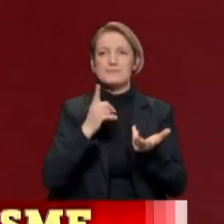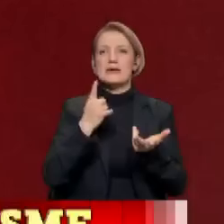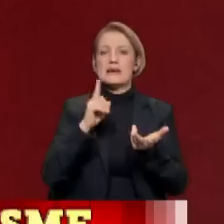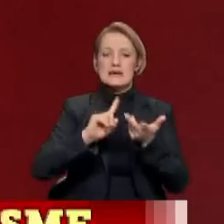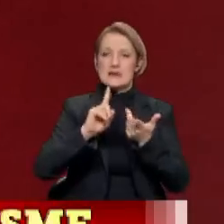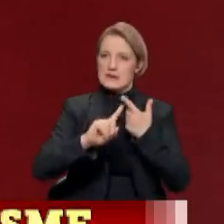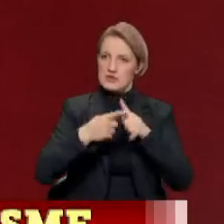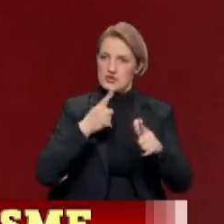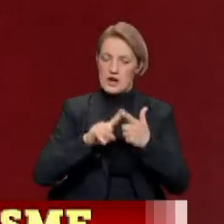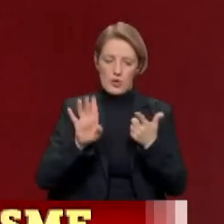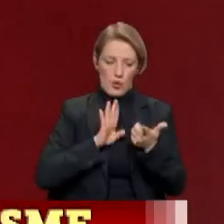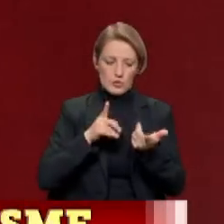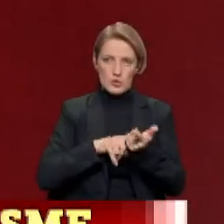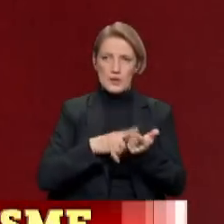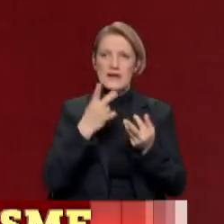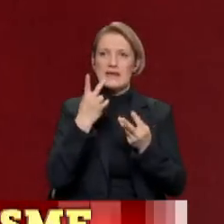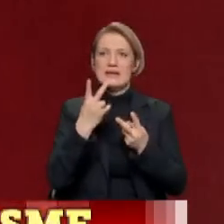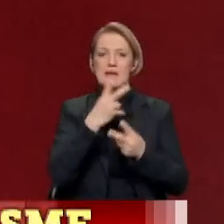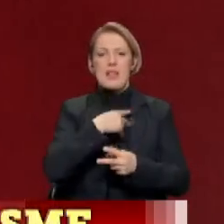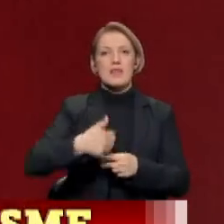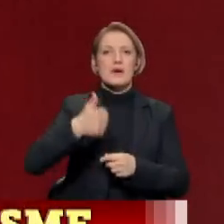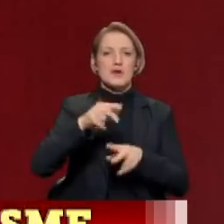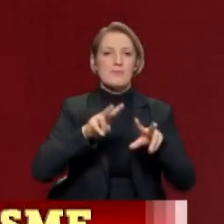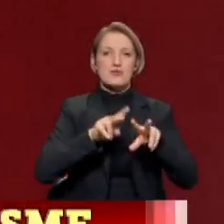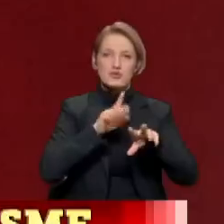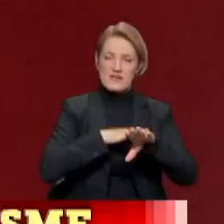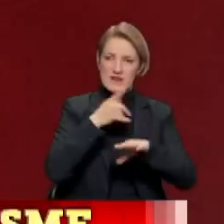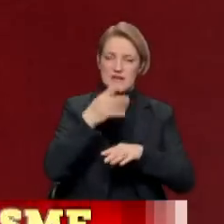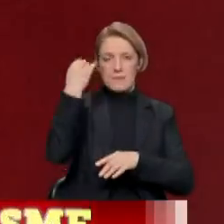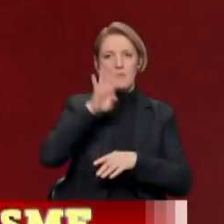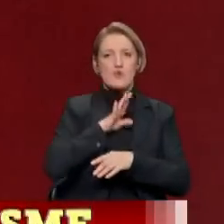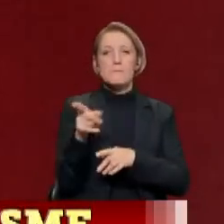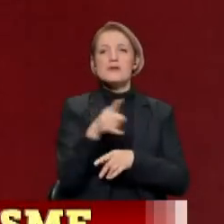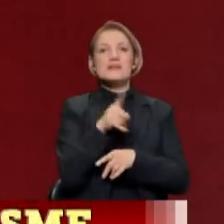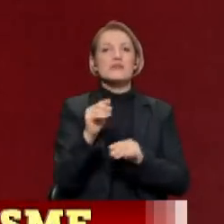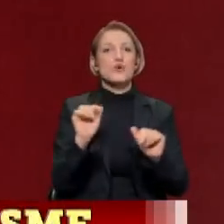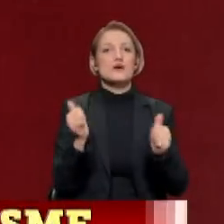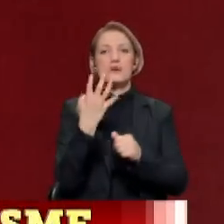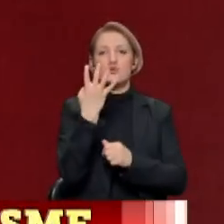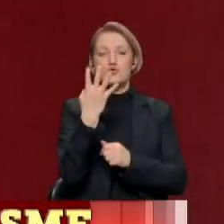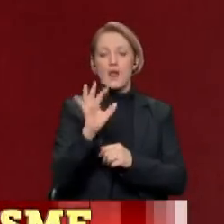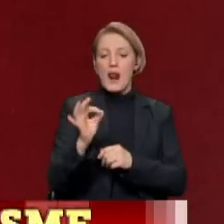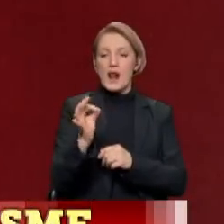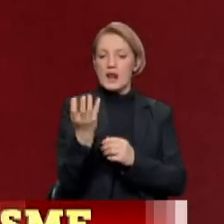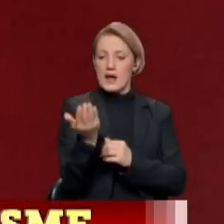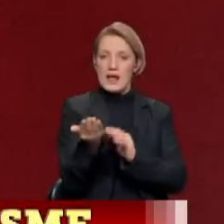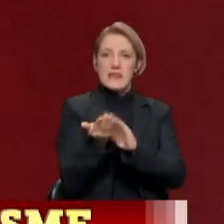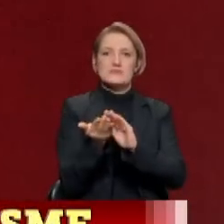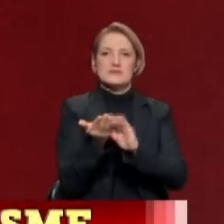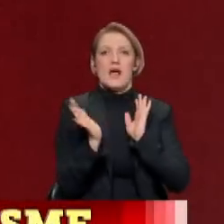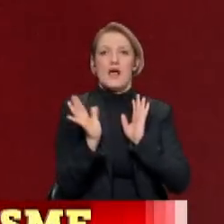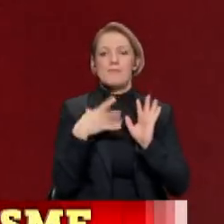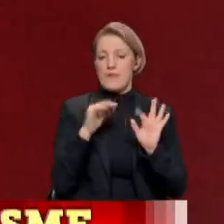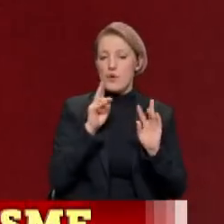Kılıçdaroğlu zaten var. Ve 2 sayın belediye başkanımız. Yani birbirinden kıymetli. 4 mücevher elimizde. Ben